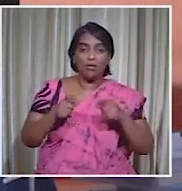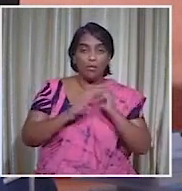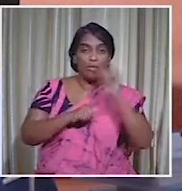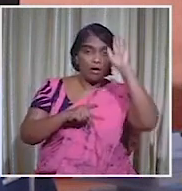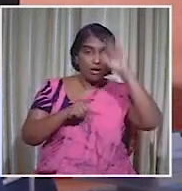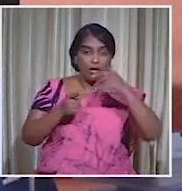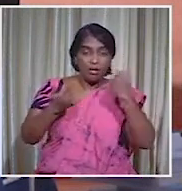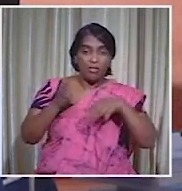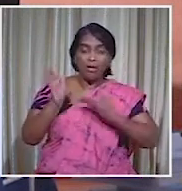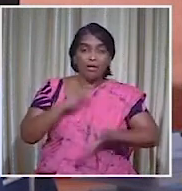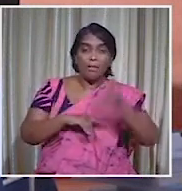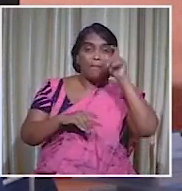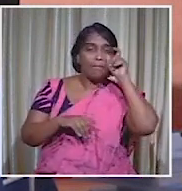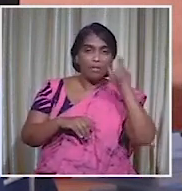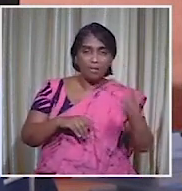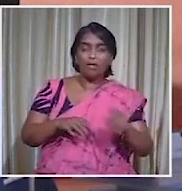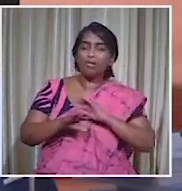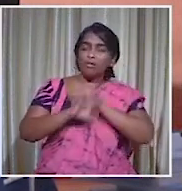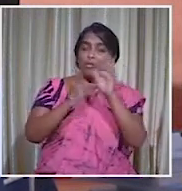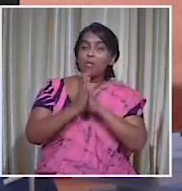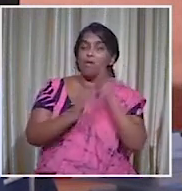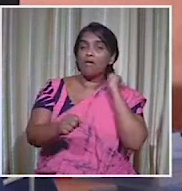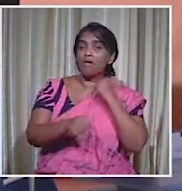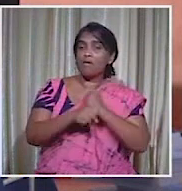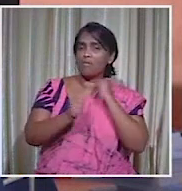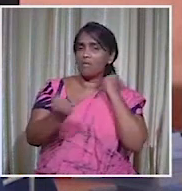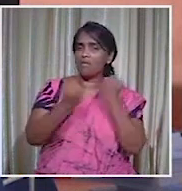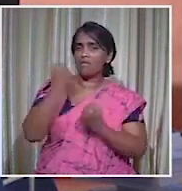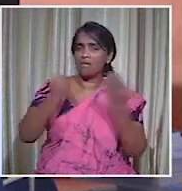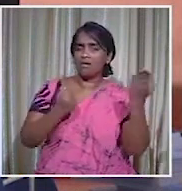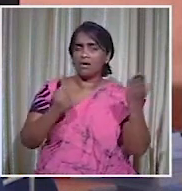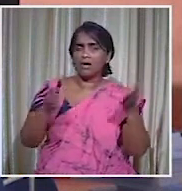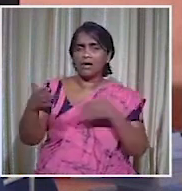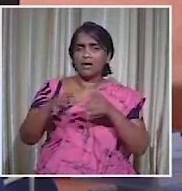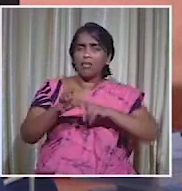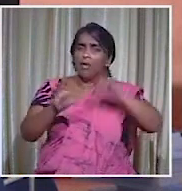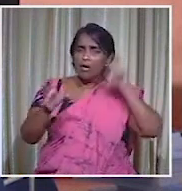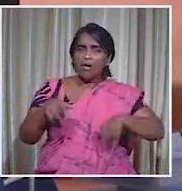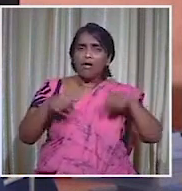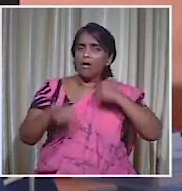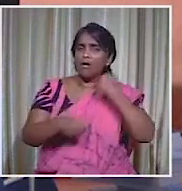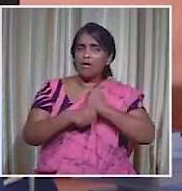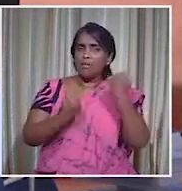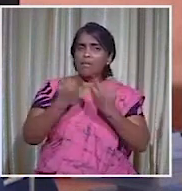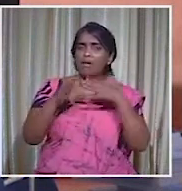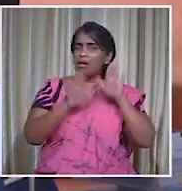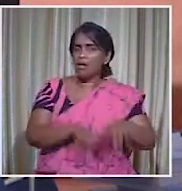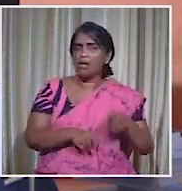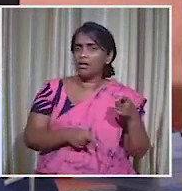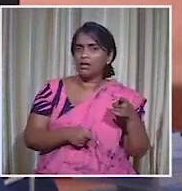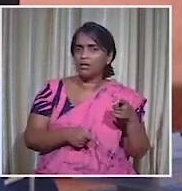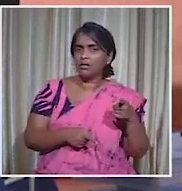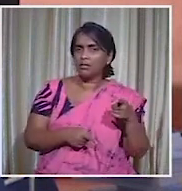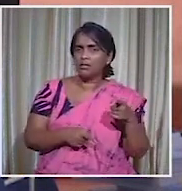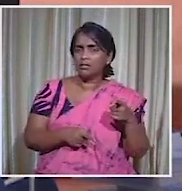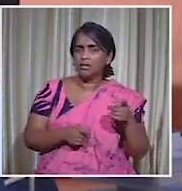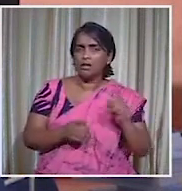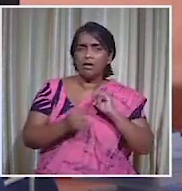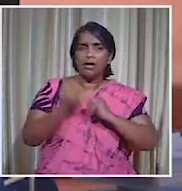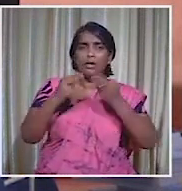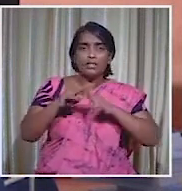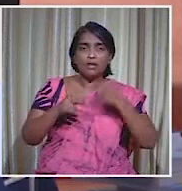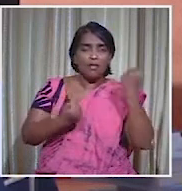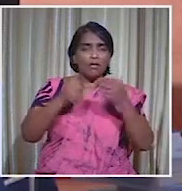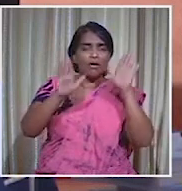පාර්ලිමේන්තුව ඉවරලා ගිහිල්ලා බැලුවොත් එහෙම ඔක්කොම රජයේ වාහන ඇයි කැබිනට් එක රිසයින් නැහැ ඇයි තාම රජයේ වාහන තියන් ඉන්නේ ඇයි තාම නිලධාරීන් තියන්